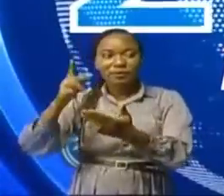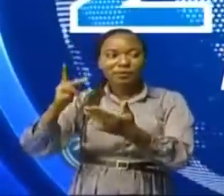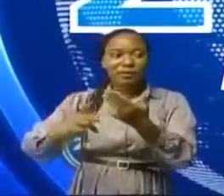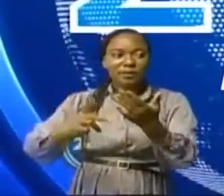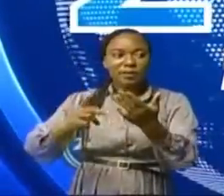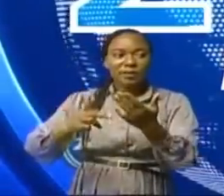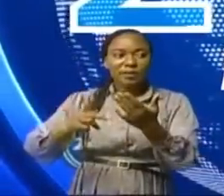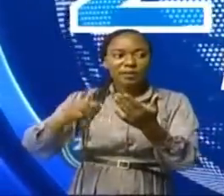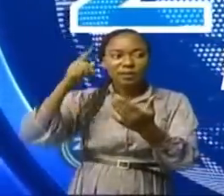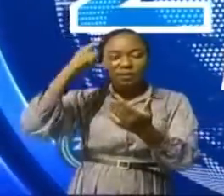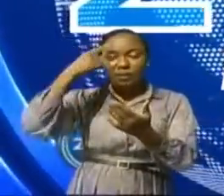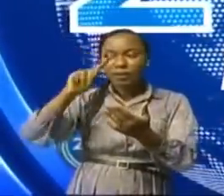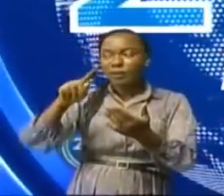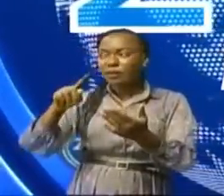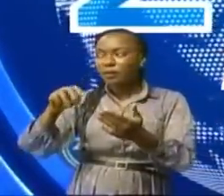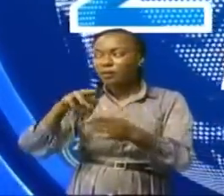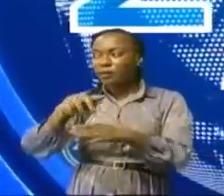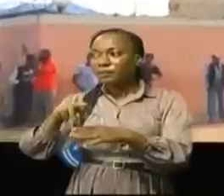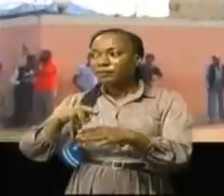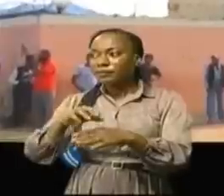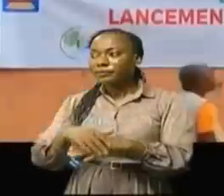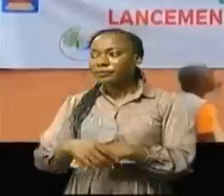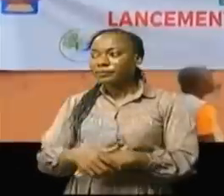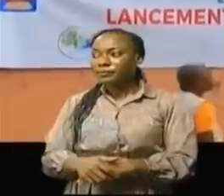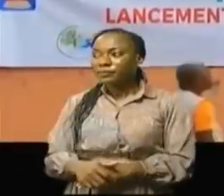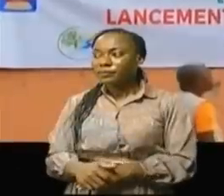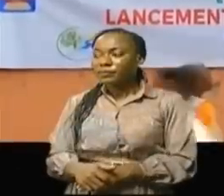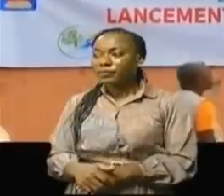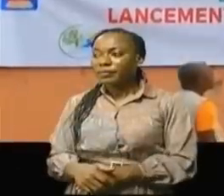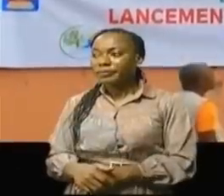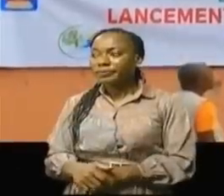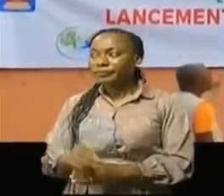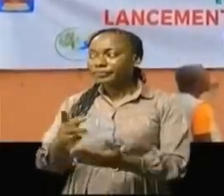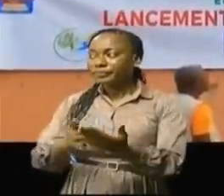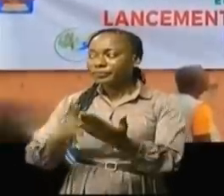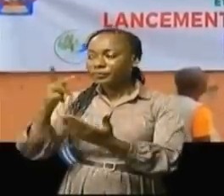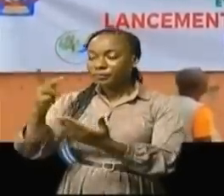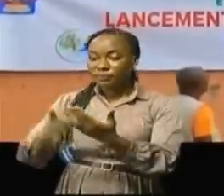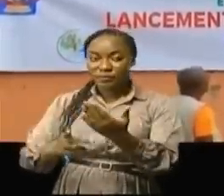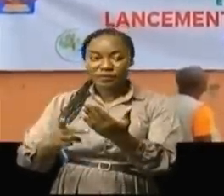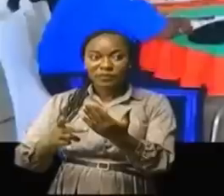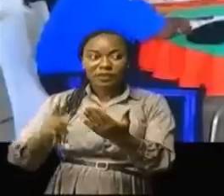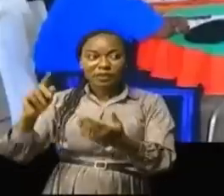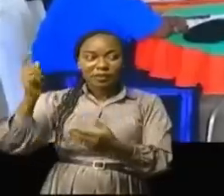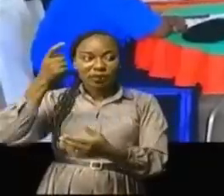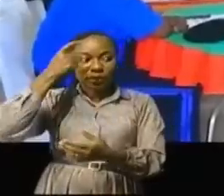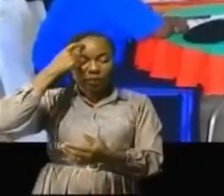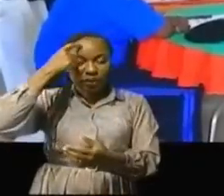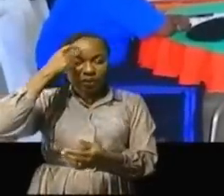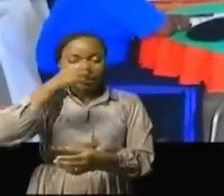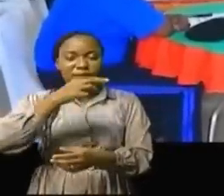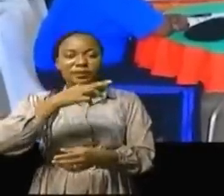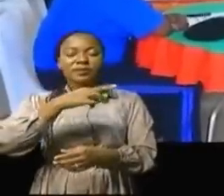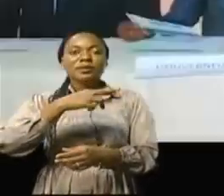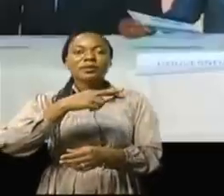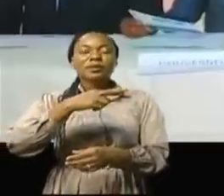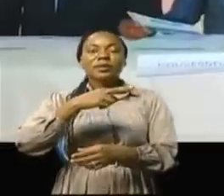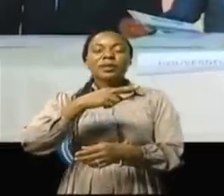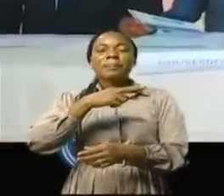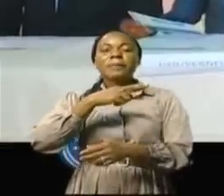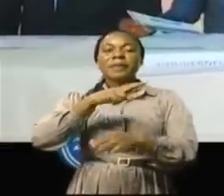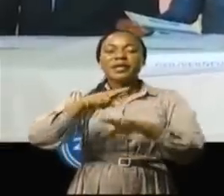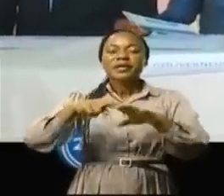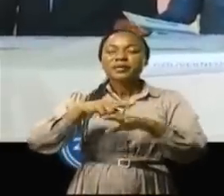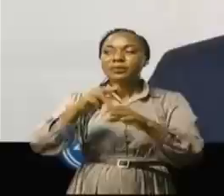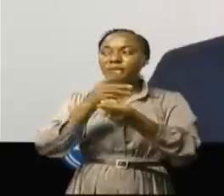durable des zones de savane. Ce programme d'appui est un programme du gouvernement de la République démocratique du Congo